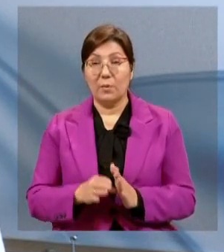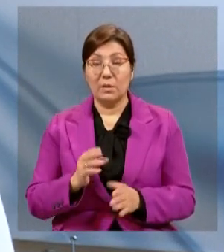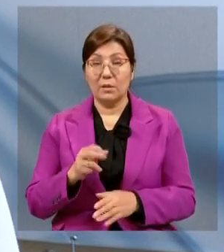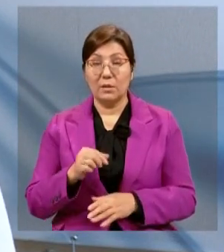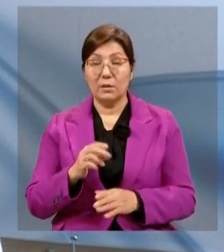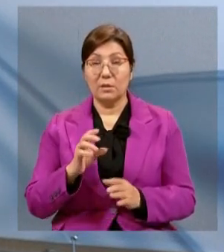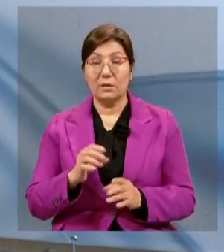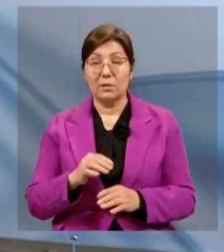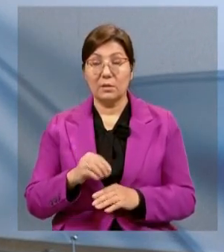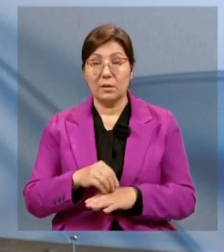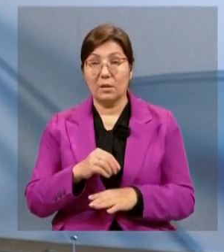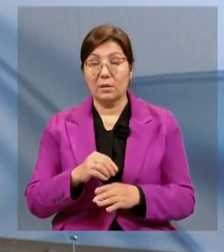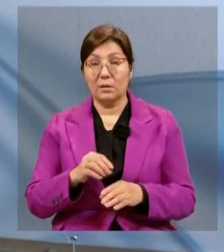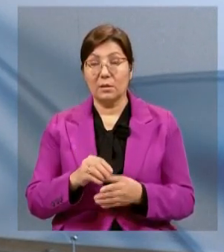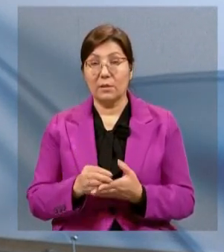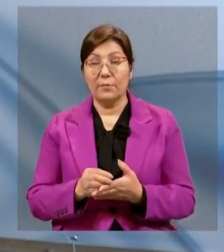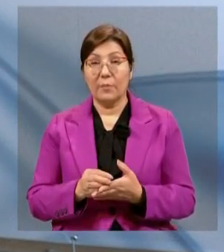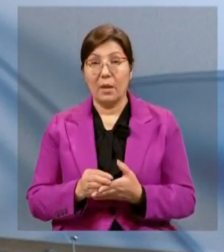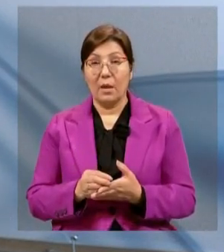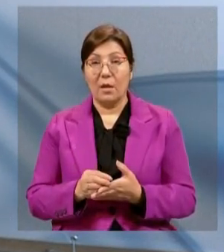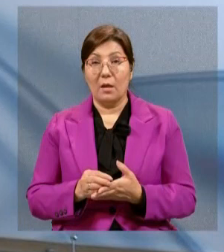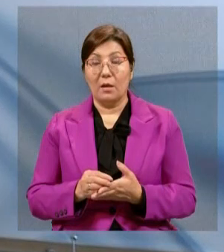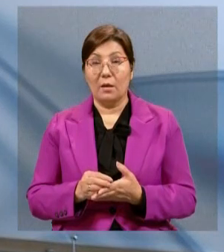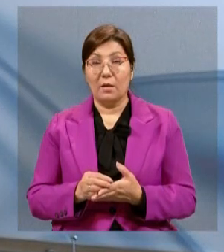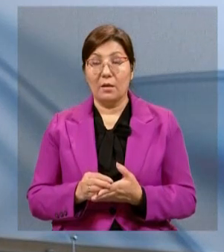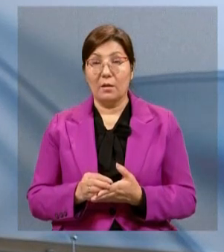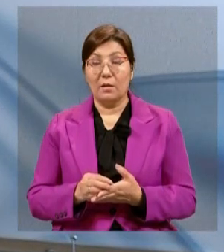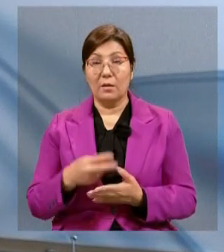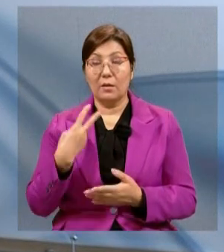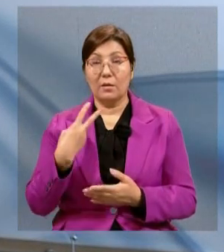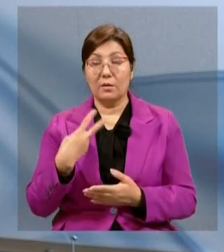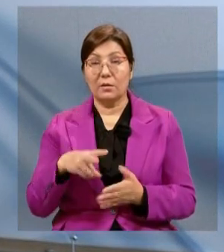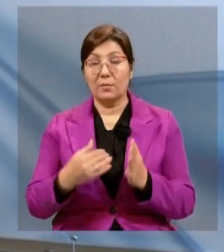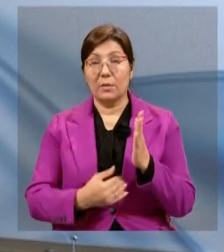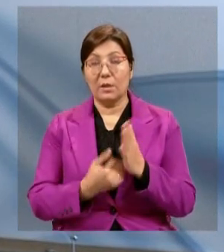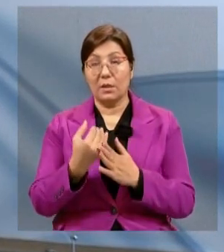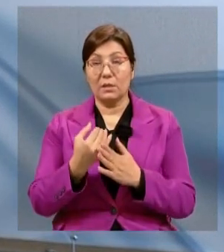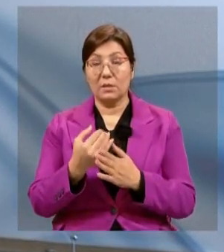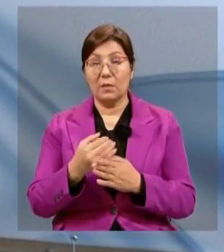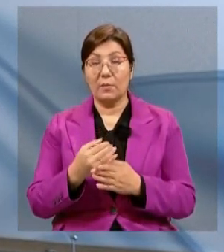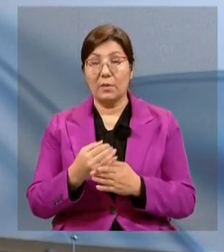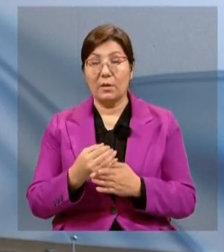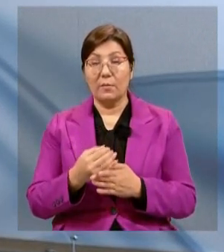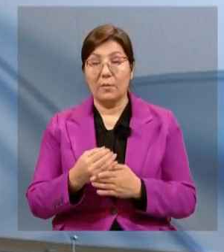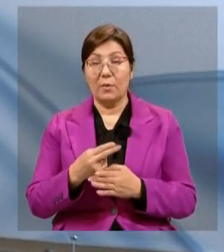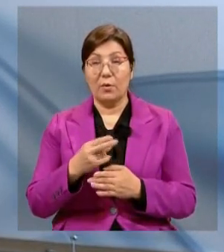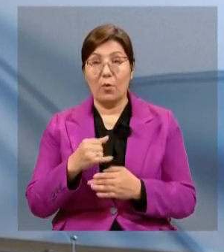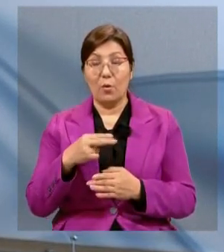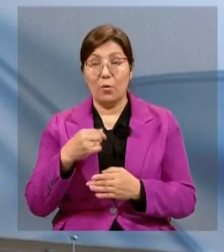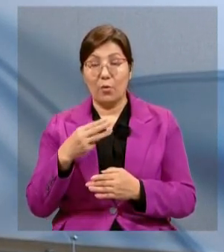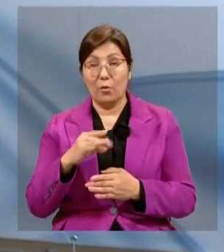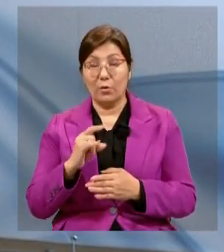Оны әпілнесетінде айталамын. А қалды 20-дан астам құқықтық нормативтік актілер